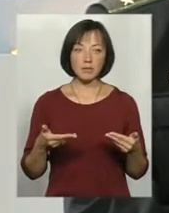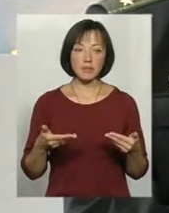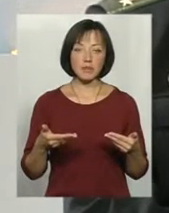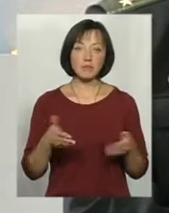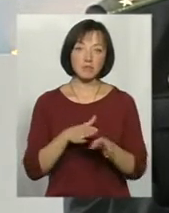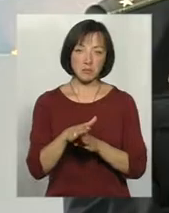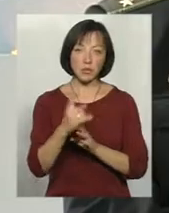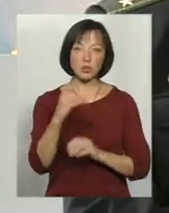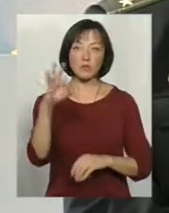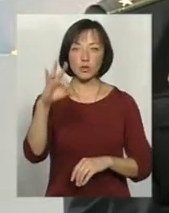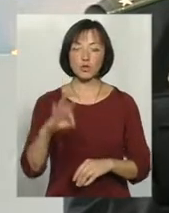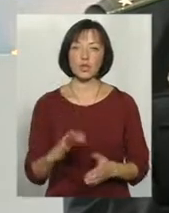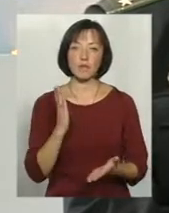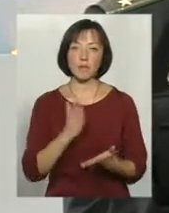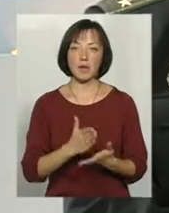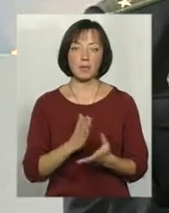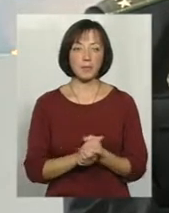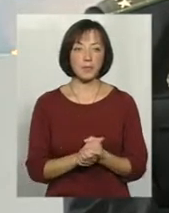забезпечені на 100%.